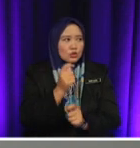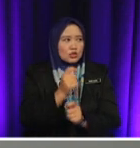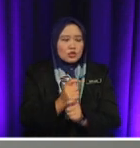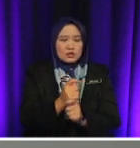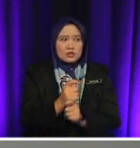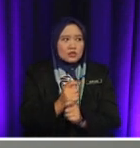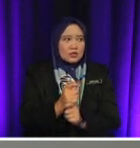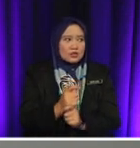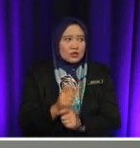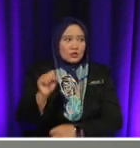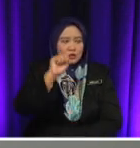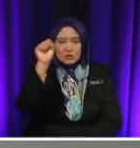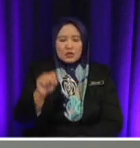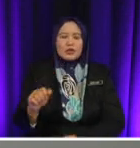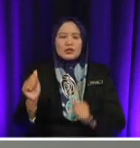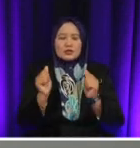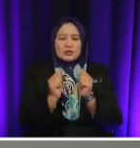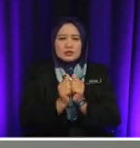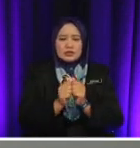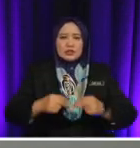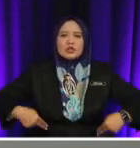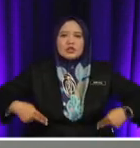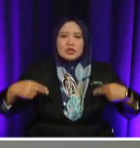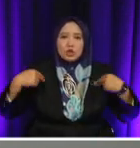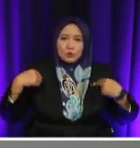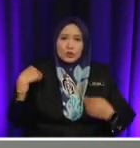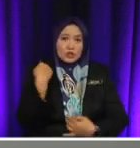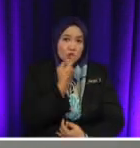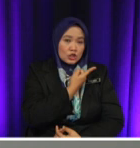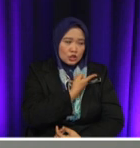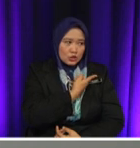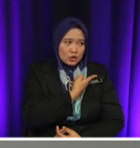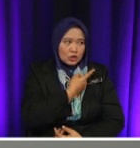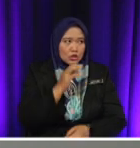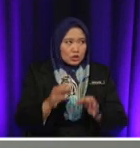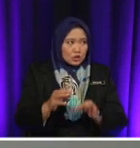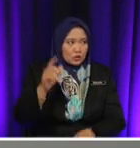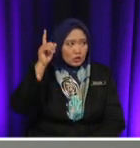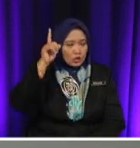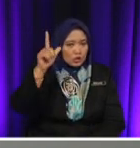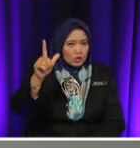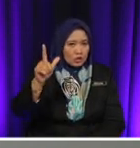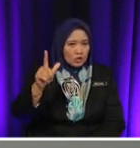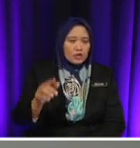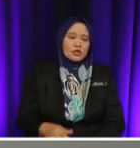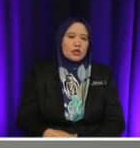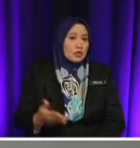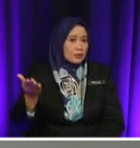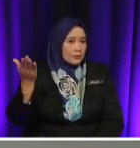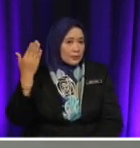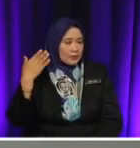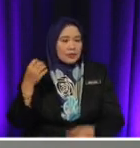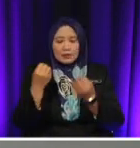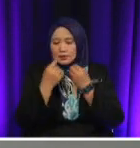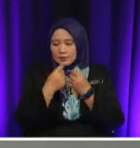dalam bentuk kotak Oke iaitu sejenis minuman tadi kita gariskan mengekalkan rasa dan nutrien bagi Minuman